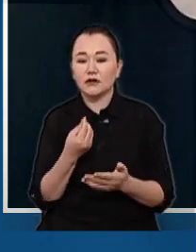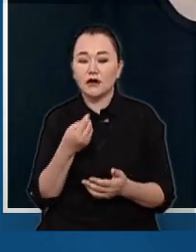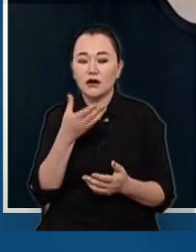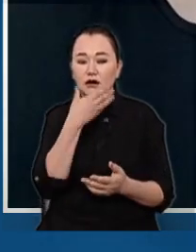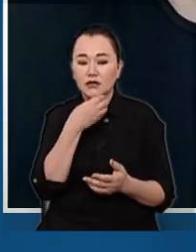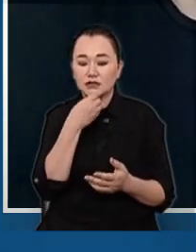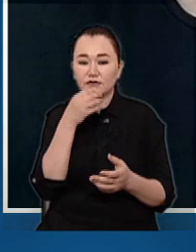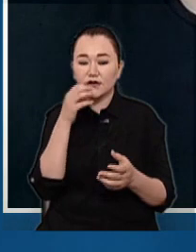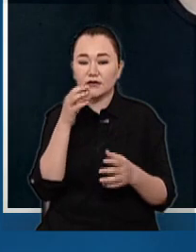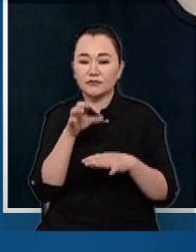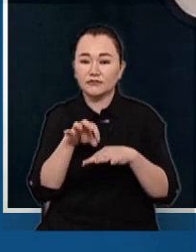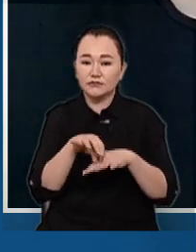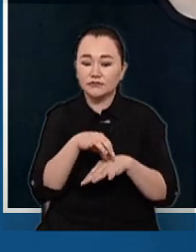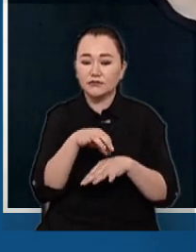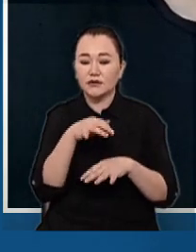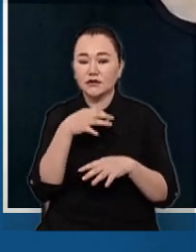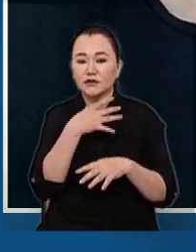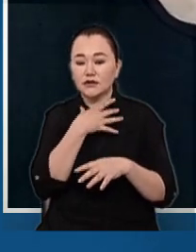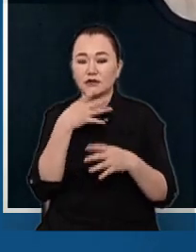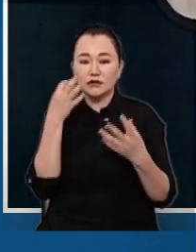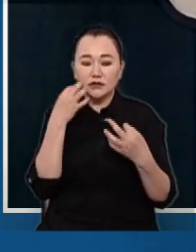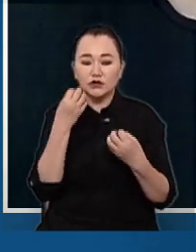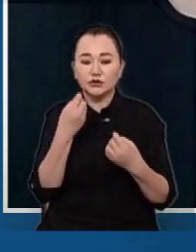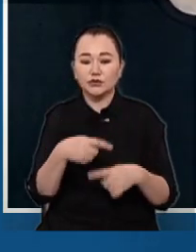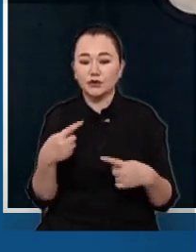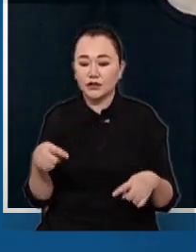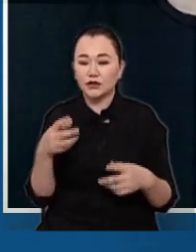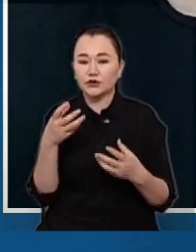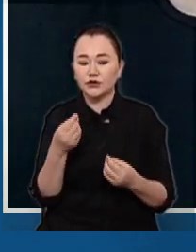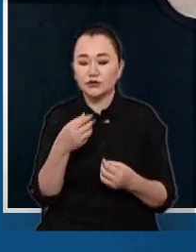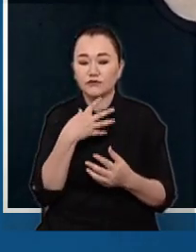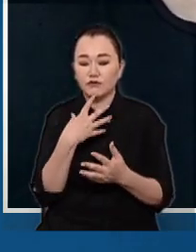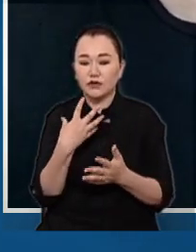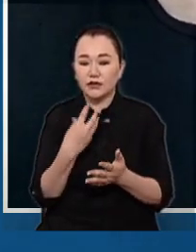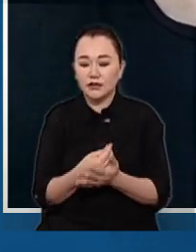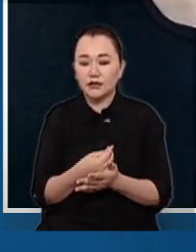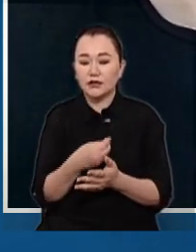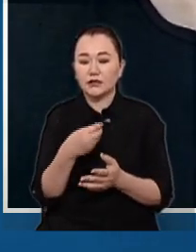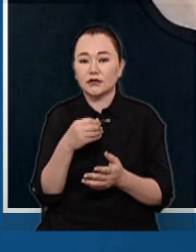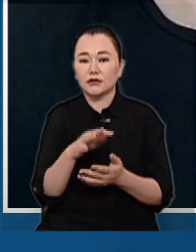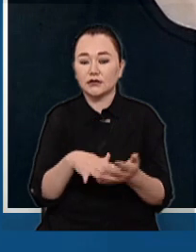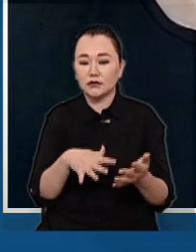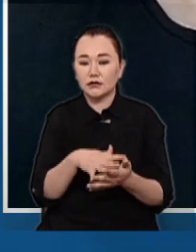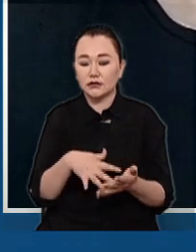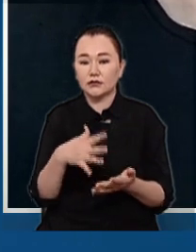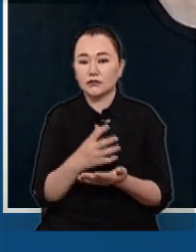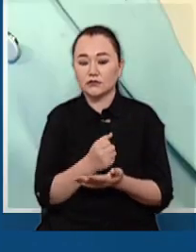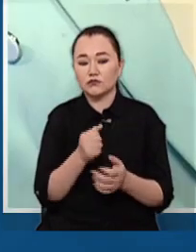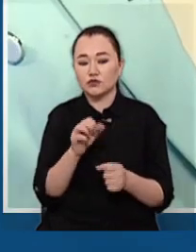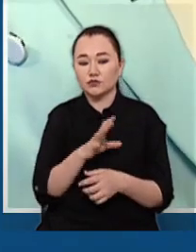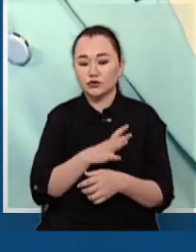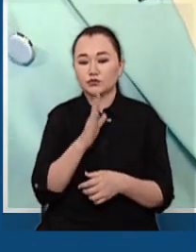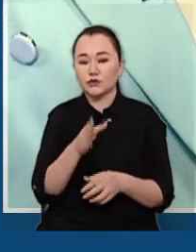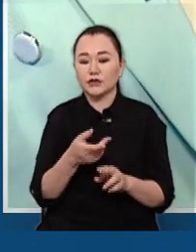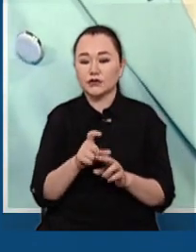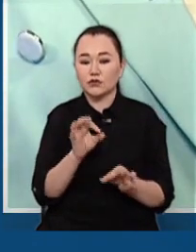әшекей заттар, тағы басқа да бұл өзінің бір жалғасын табуы мүмкін бұндай нормалар.